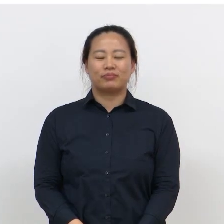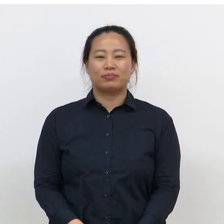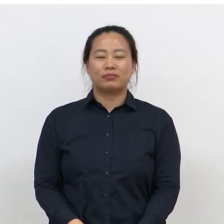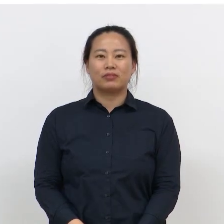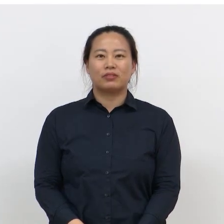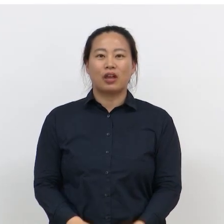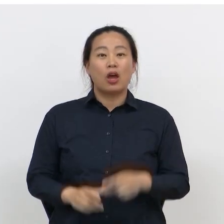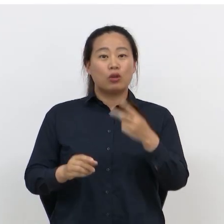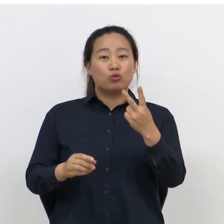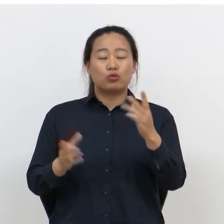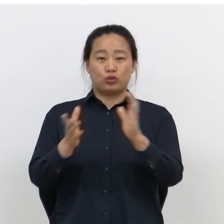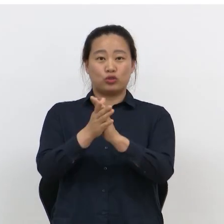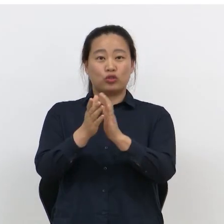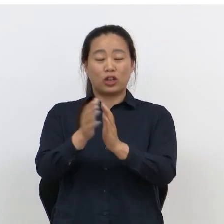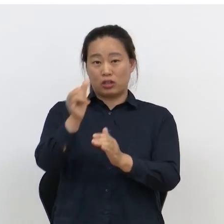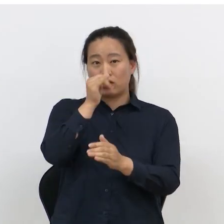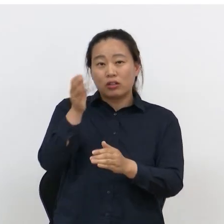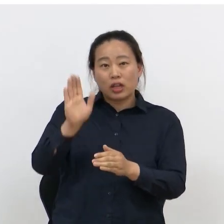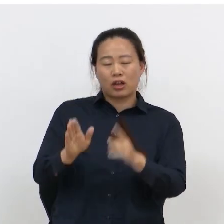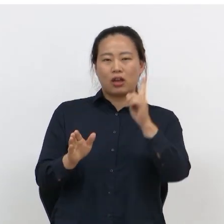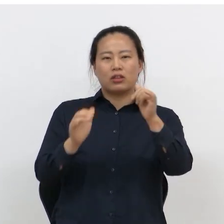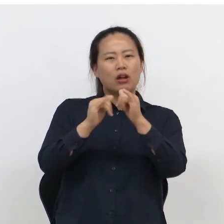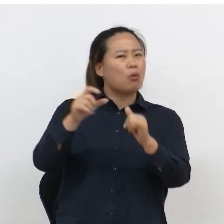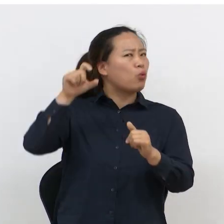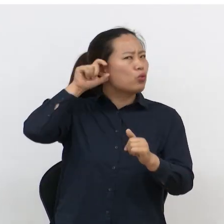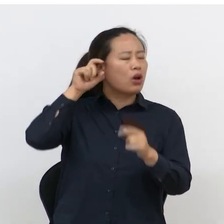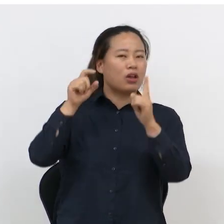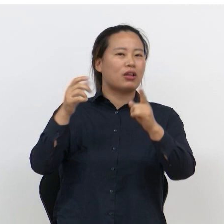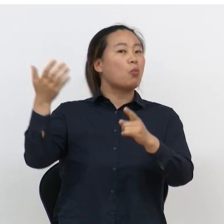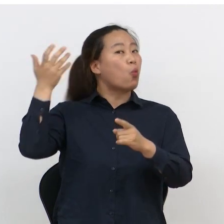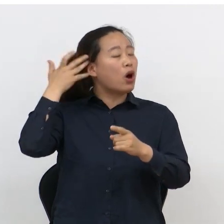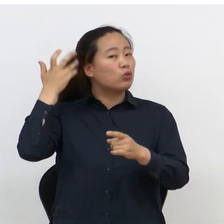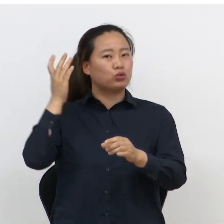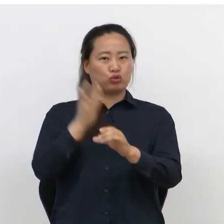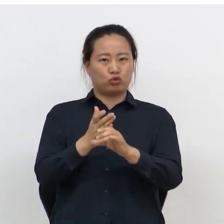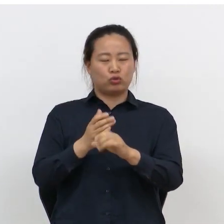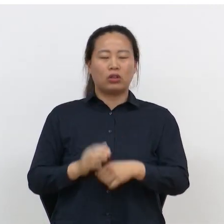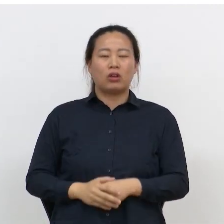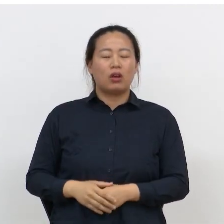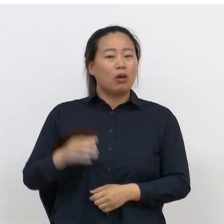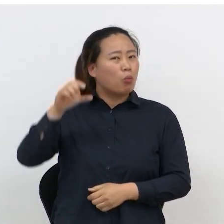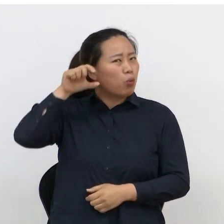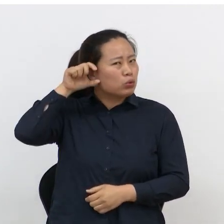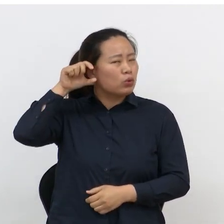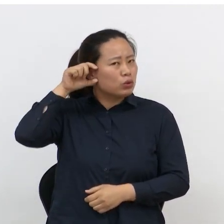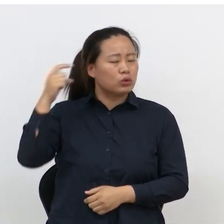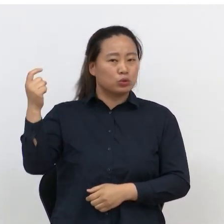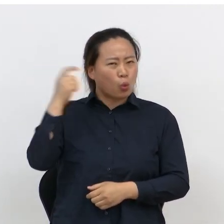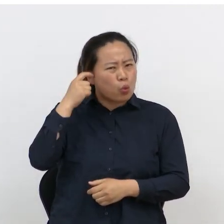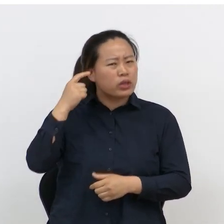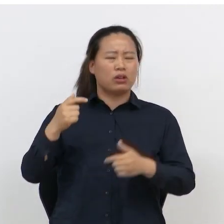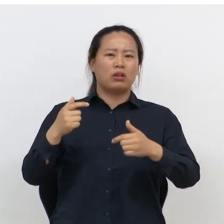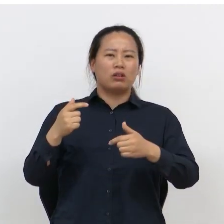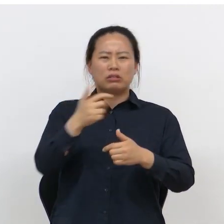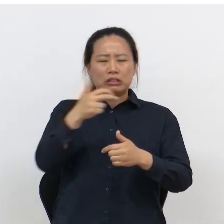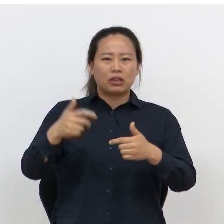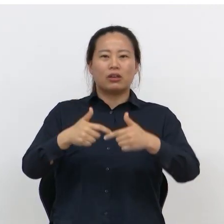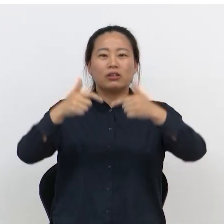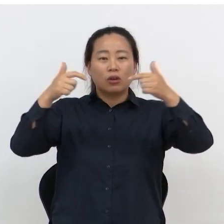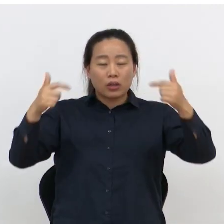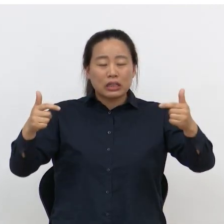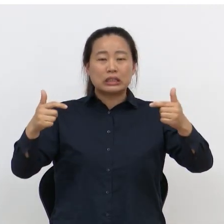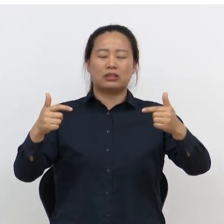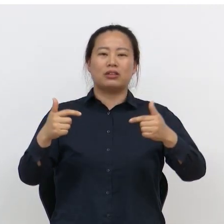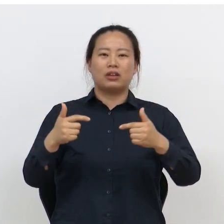여기 두 친구가 있는데 한 명은 보청기, 한 명은 인공화호를 했네요. 보청기는 소리를 증폭하는 장치니까 이